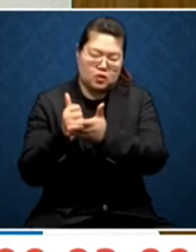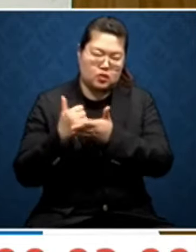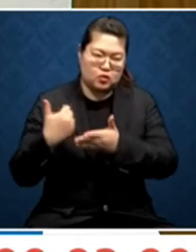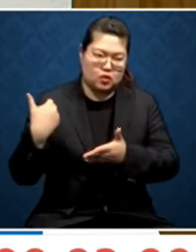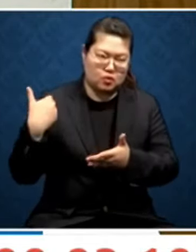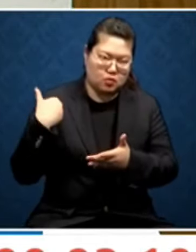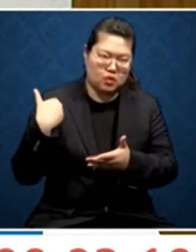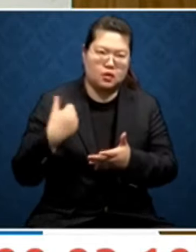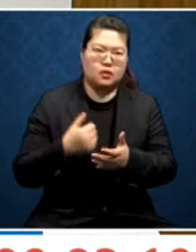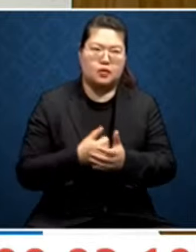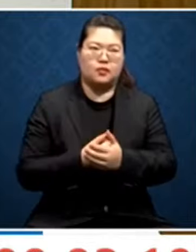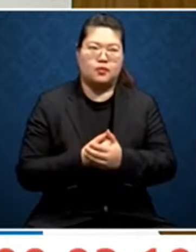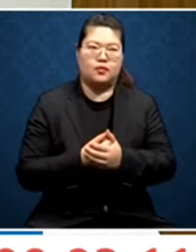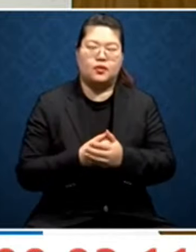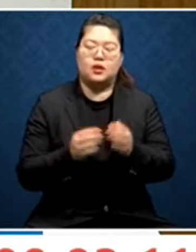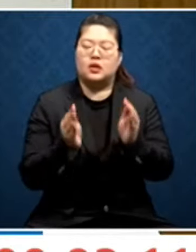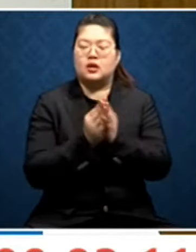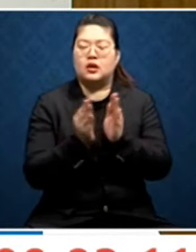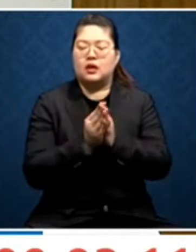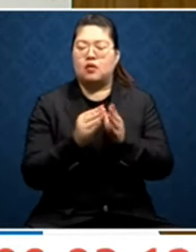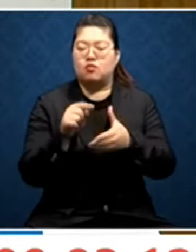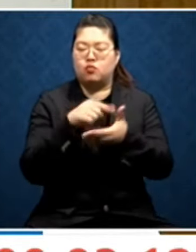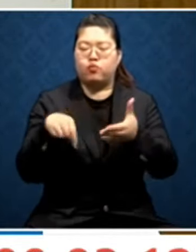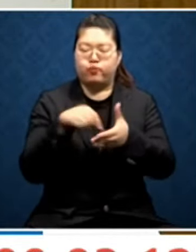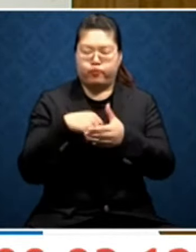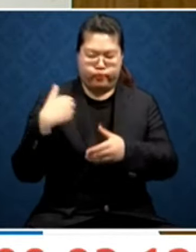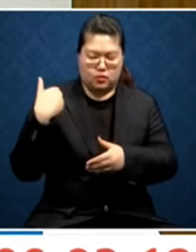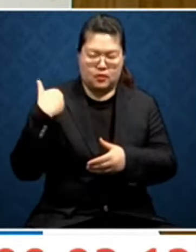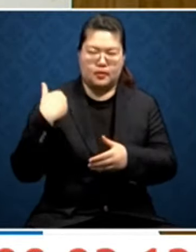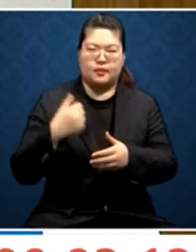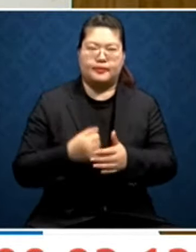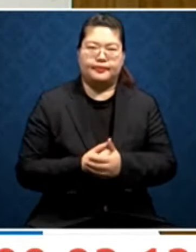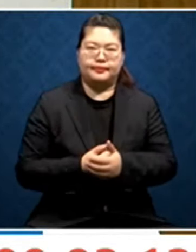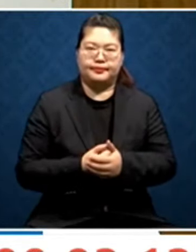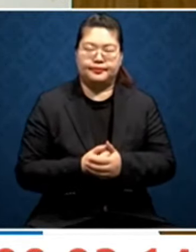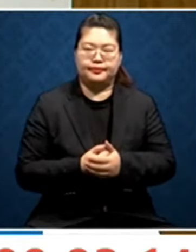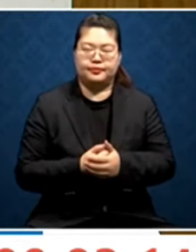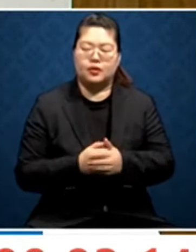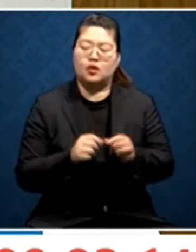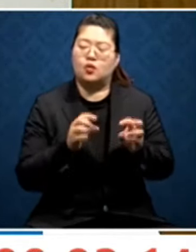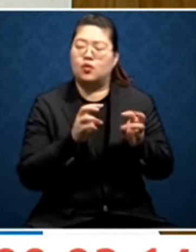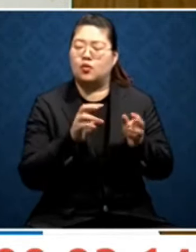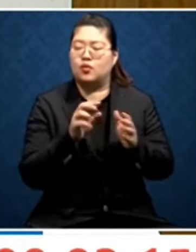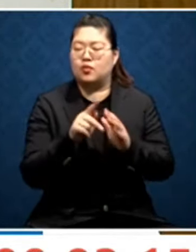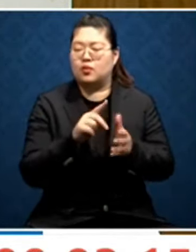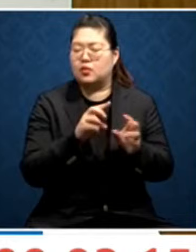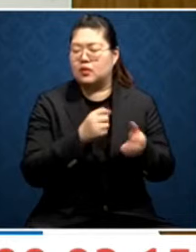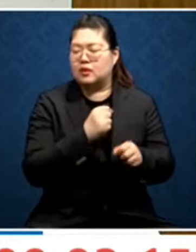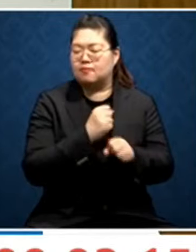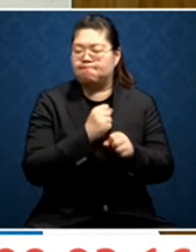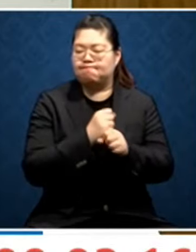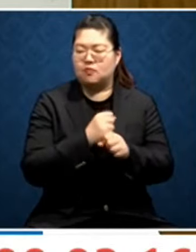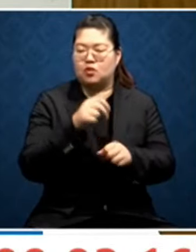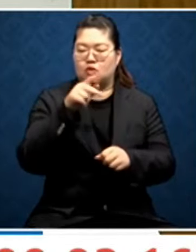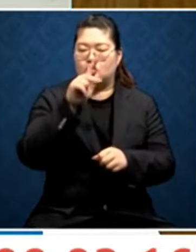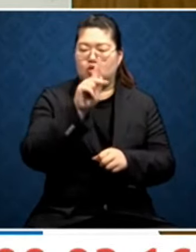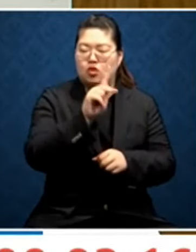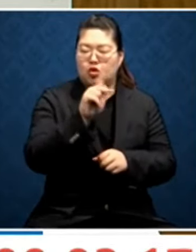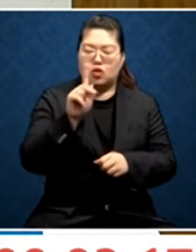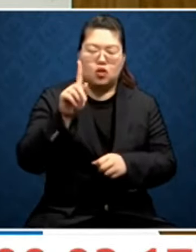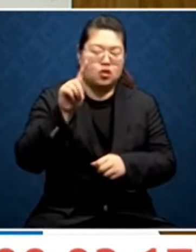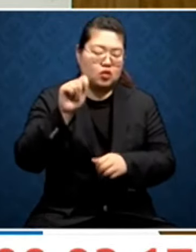วิธีอื่นเป็นการเพิ่มเติมวิธีการเข้ามานะครับตามหลักเกณฑ์และวิธีการที่คณะกรรมการการเลือกตั้งกำหนดเพื่อความสะ